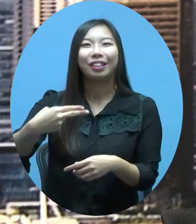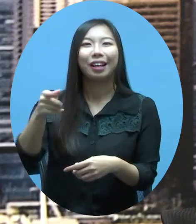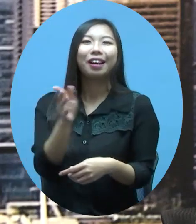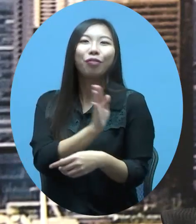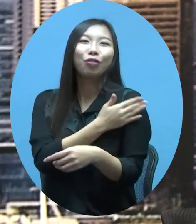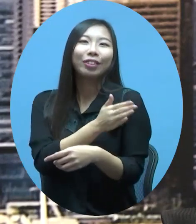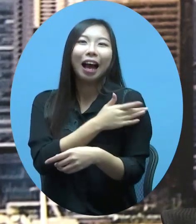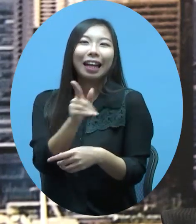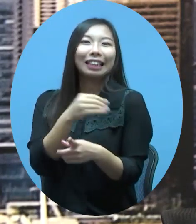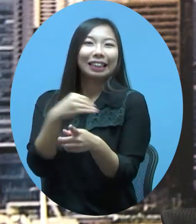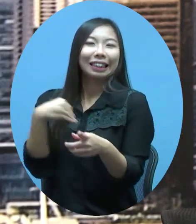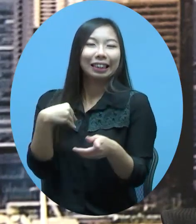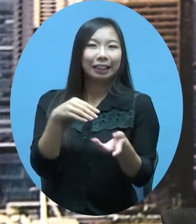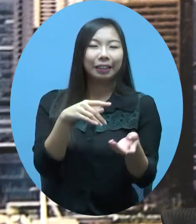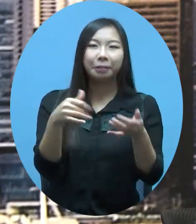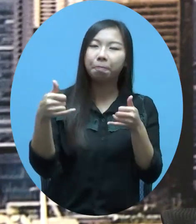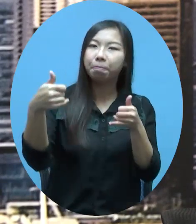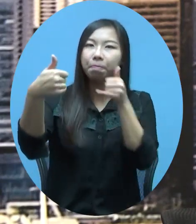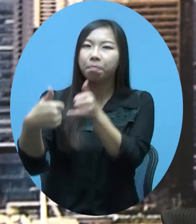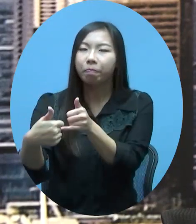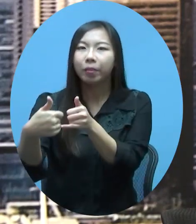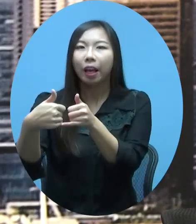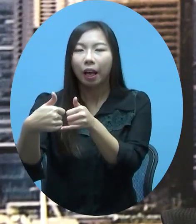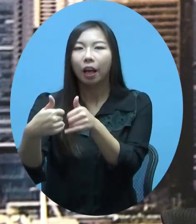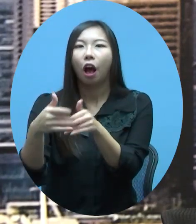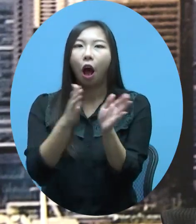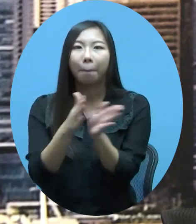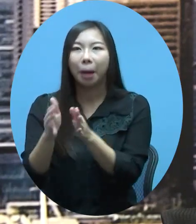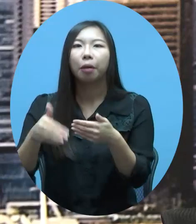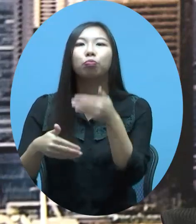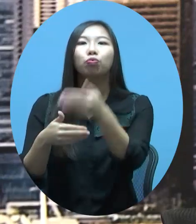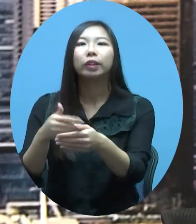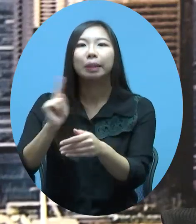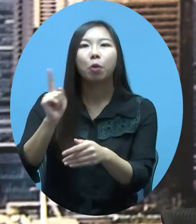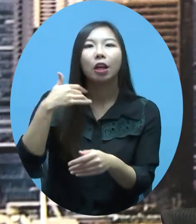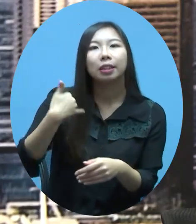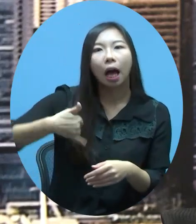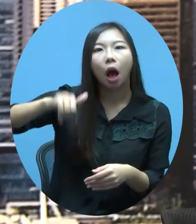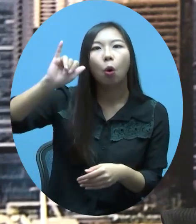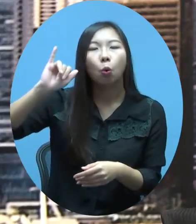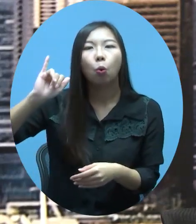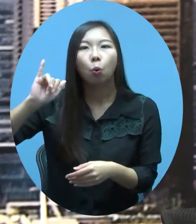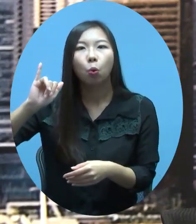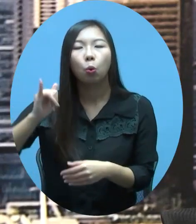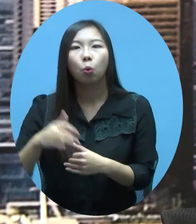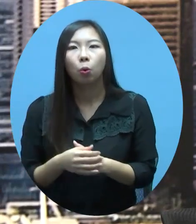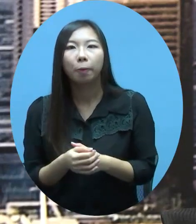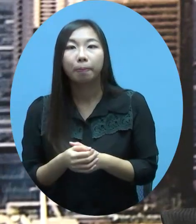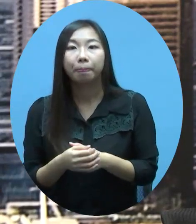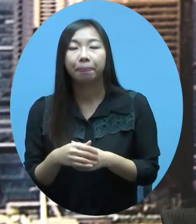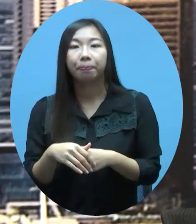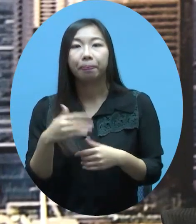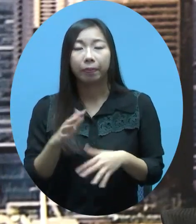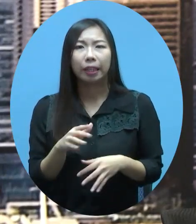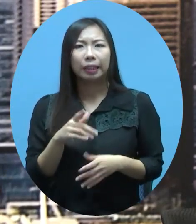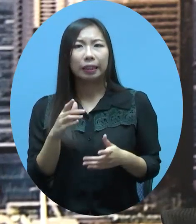責嗰個醫生嗰度，就再幫佢安排下一步佢點樣離開嗰、那個就咁另外咧就係、是、因